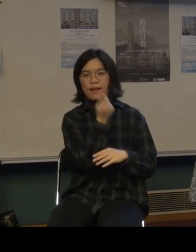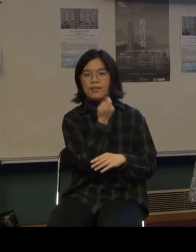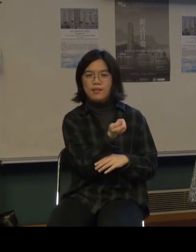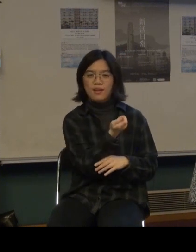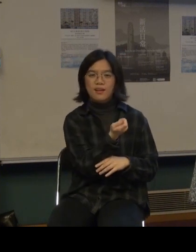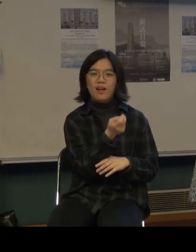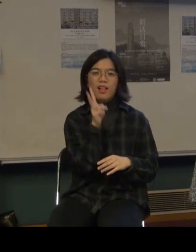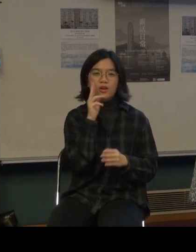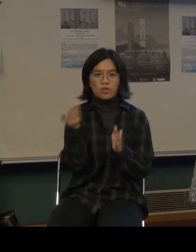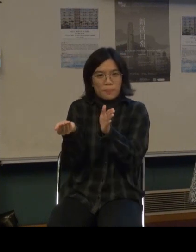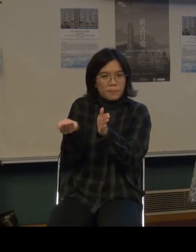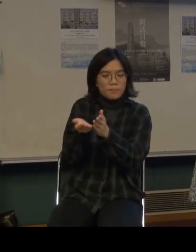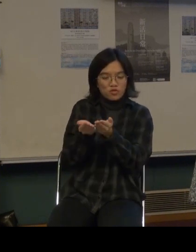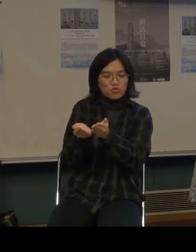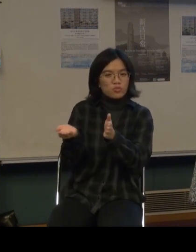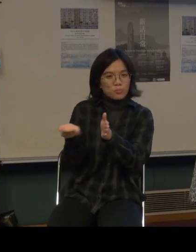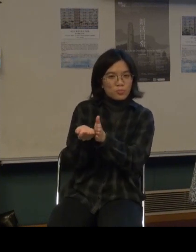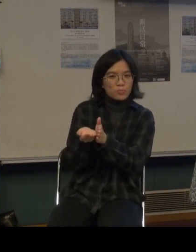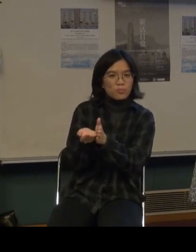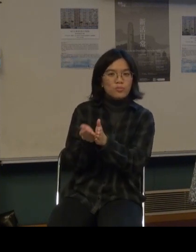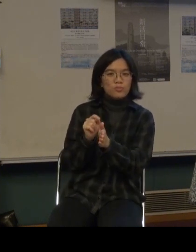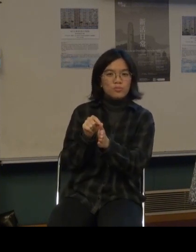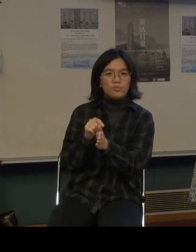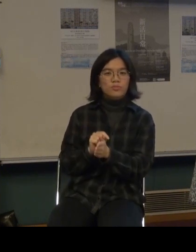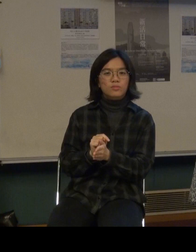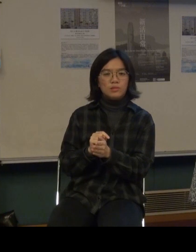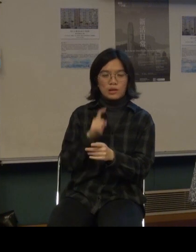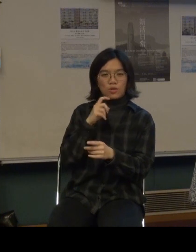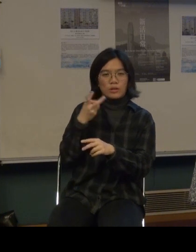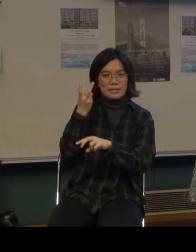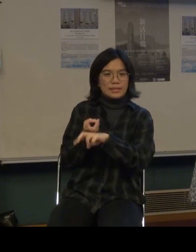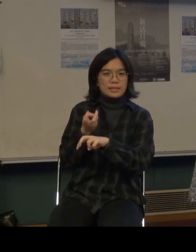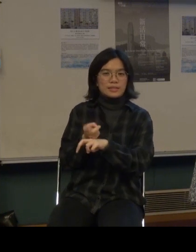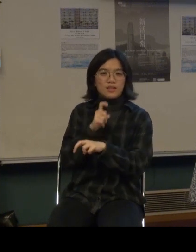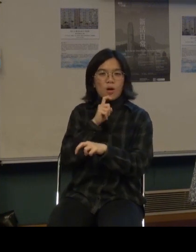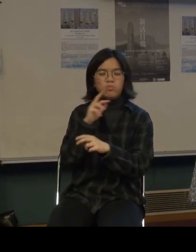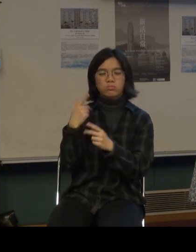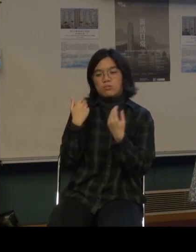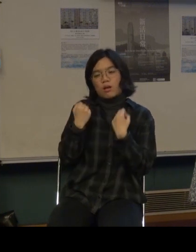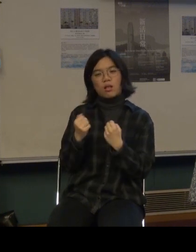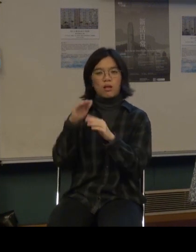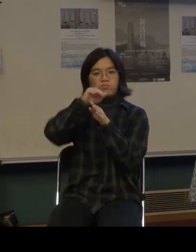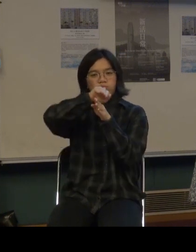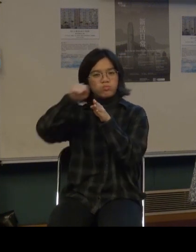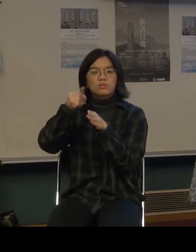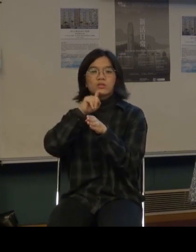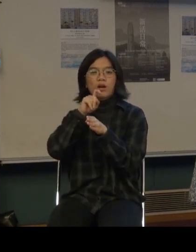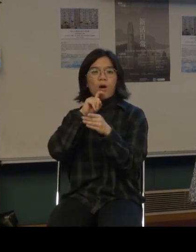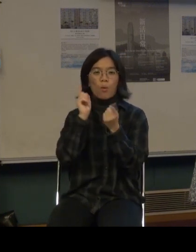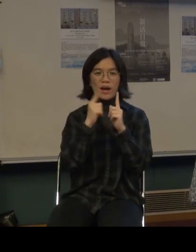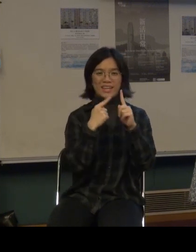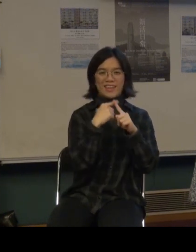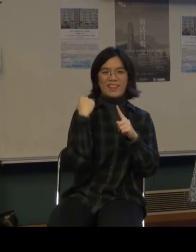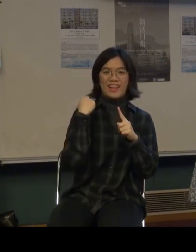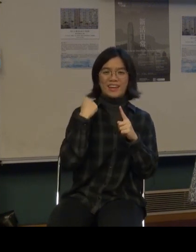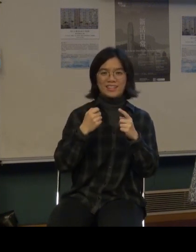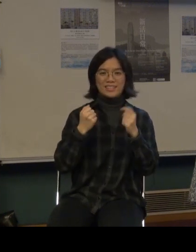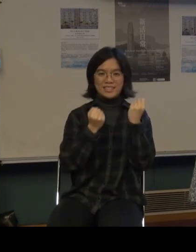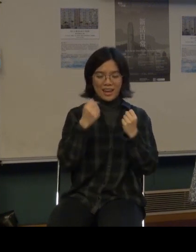啦，就會用石屎去做啦。可能只係得一個簡單嘅蓋，又或者一啲人力車棚，都係一啲小